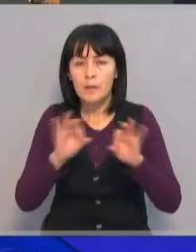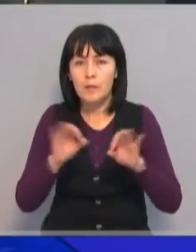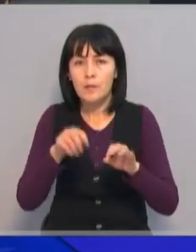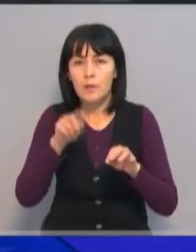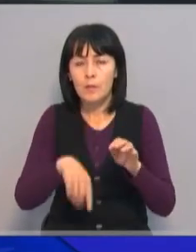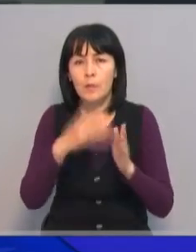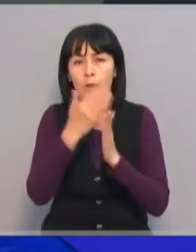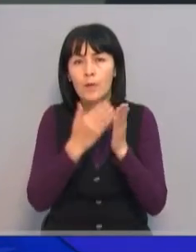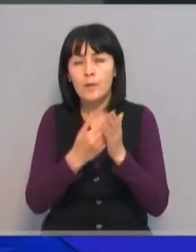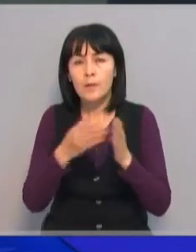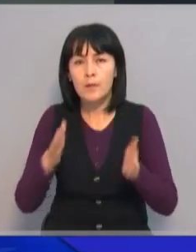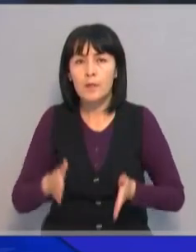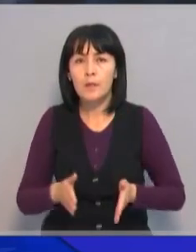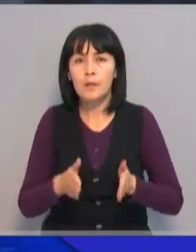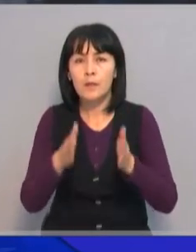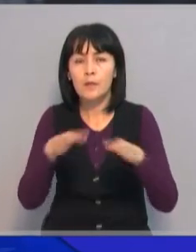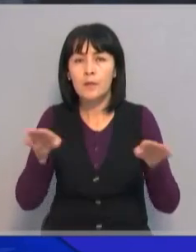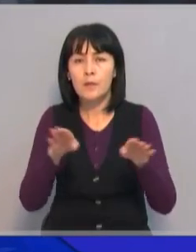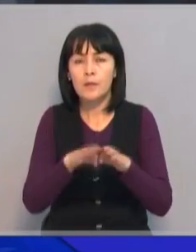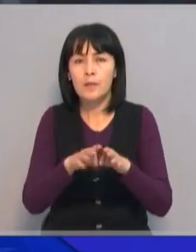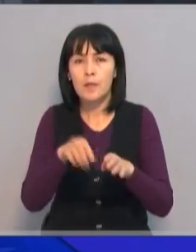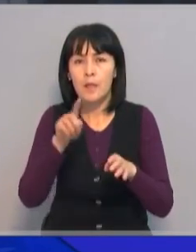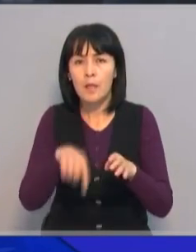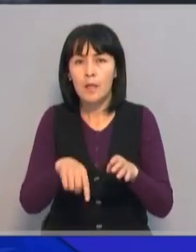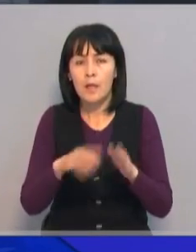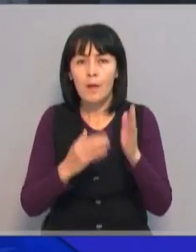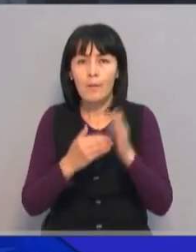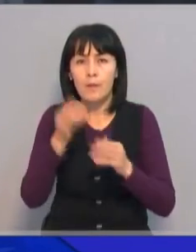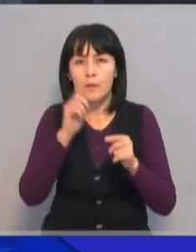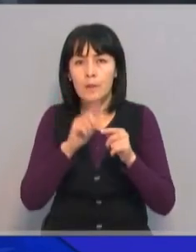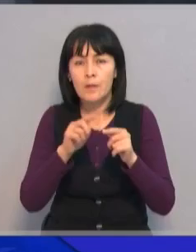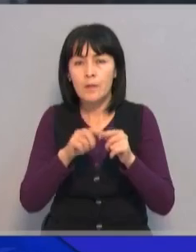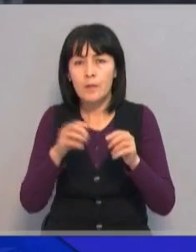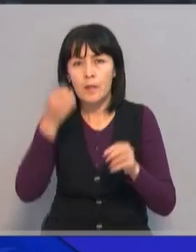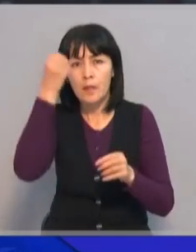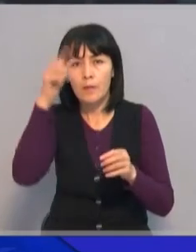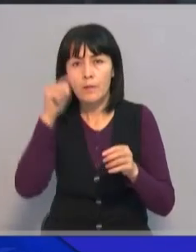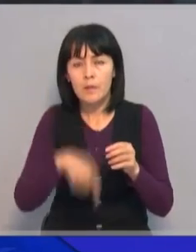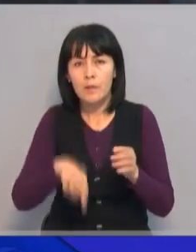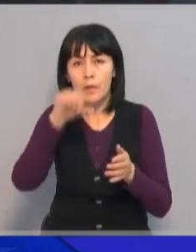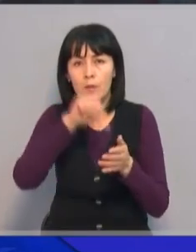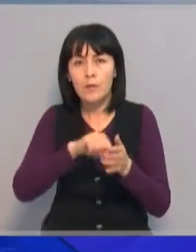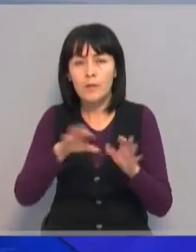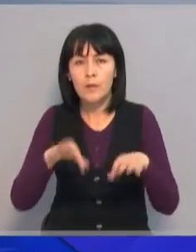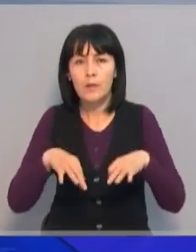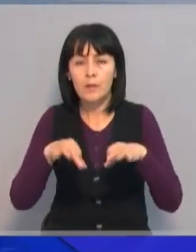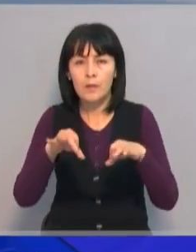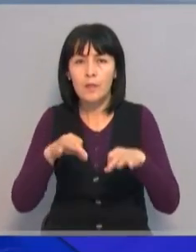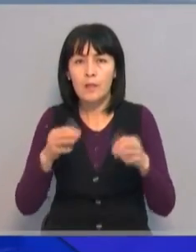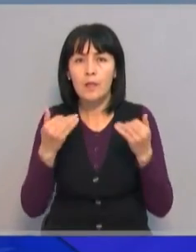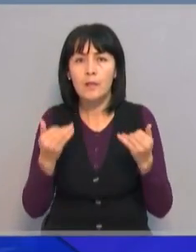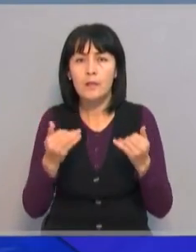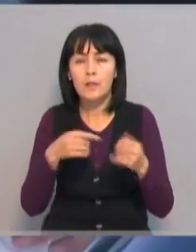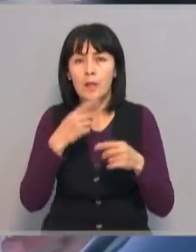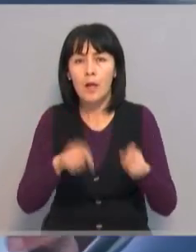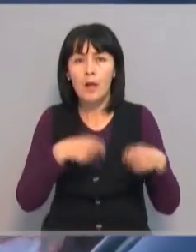по профилактике дорожно-транспортных происшествий и повышению транспортной грамотности среди участников дорожного движения, а